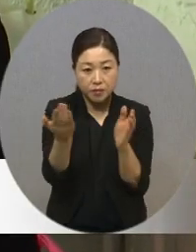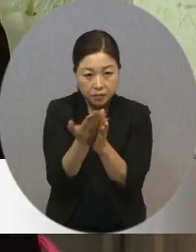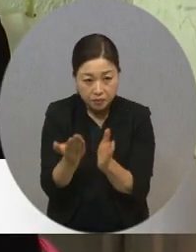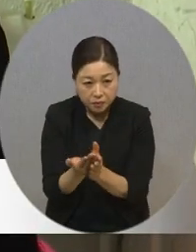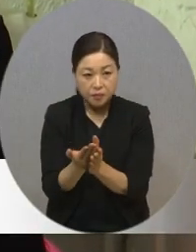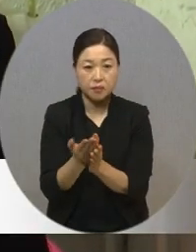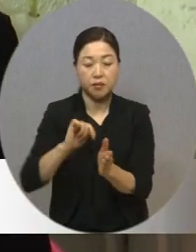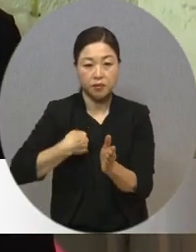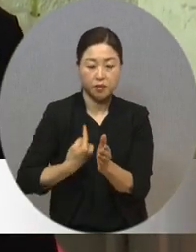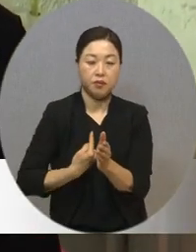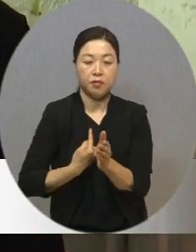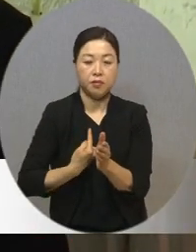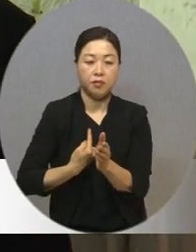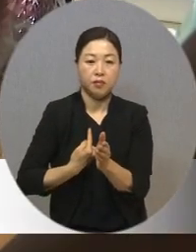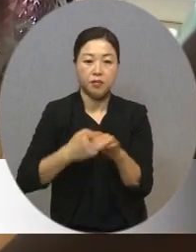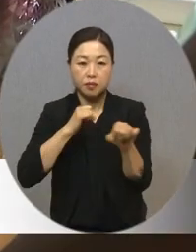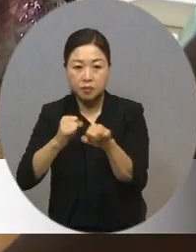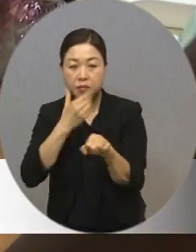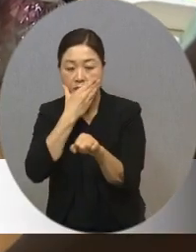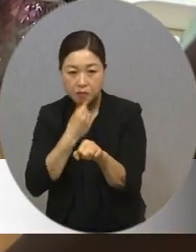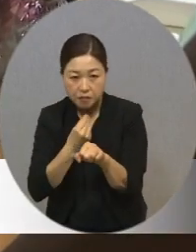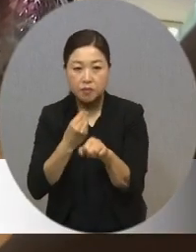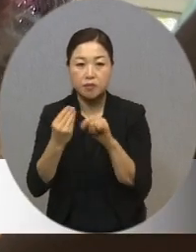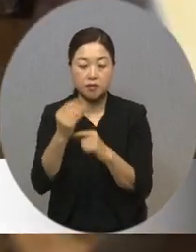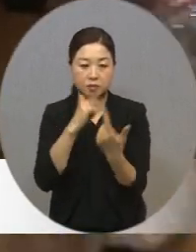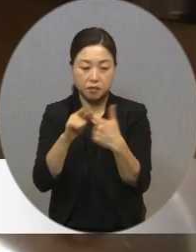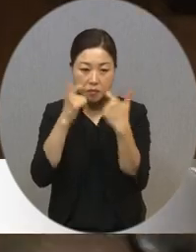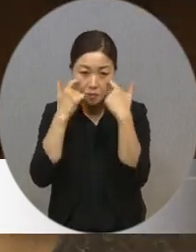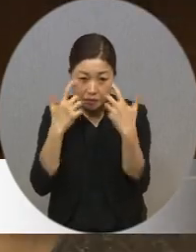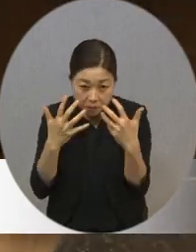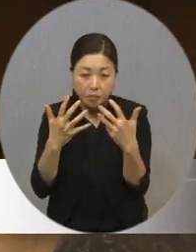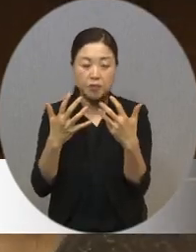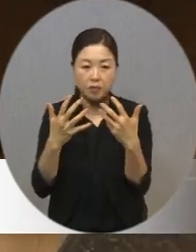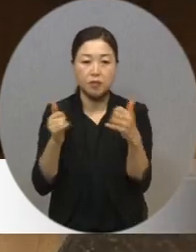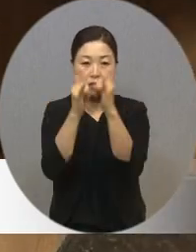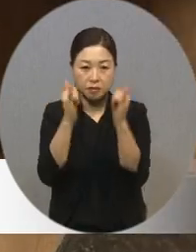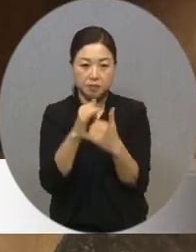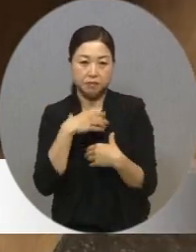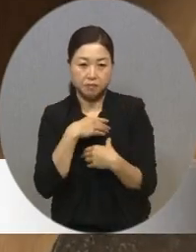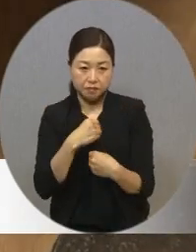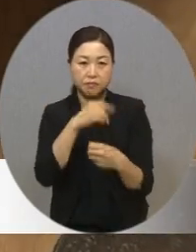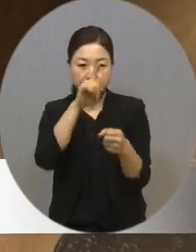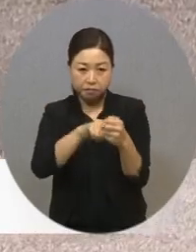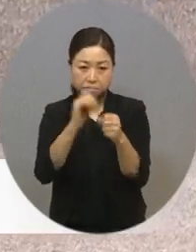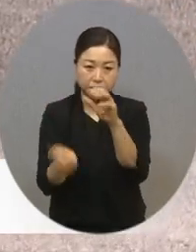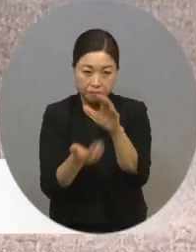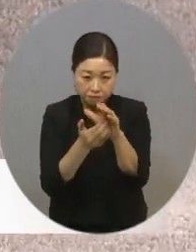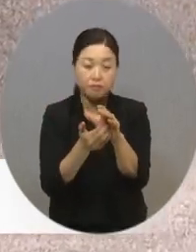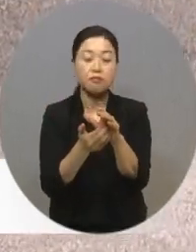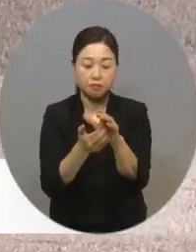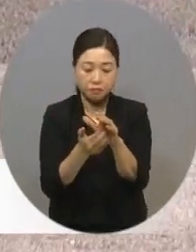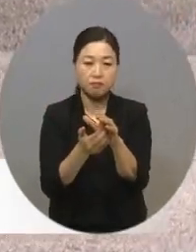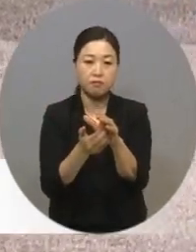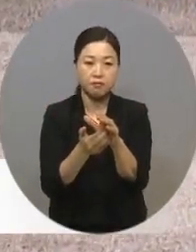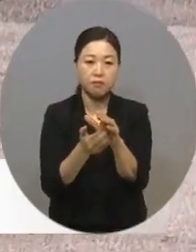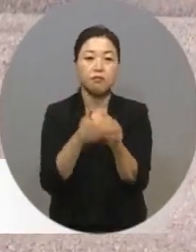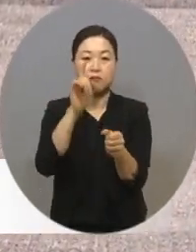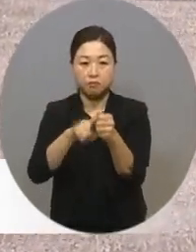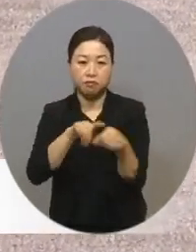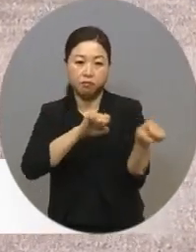강화로 지속적인 사회 안전망 확충이라는 목표를 달성하기 위해 정책적 개선을 더해가고